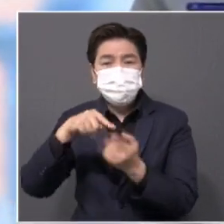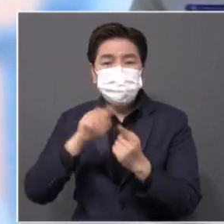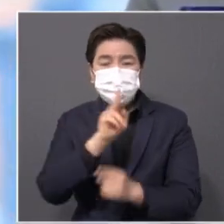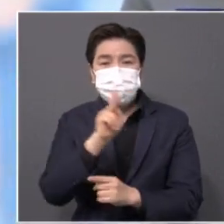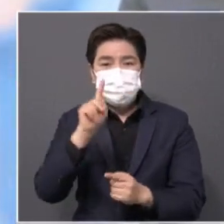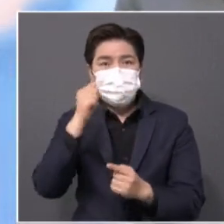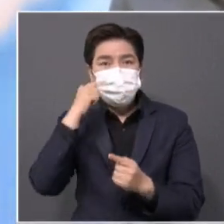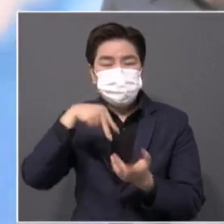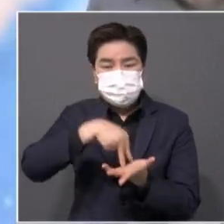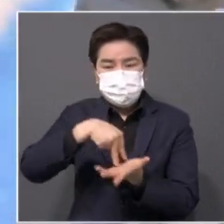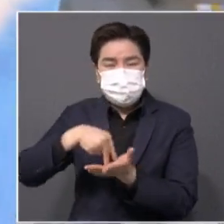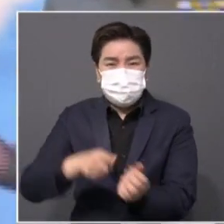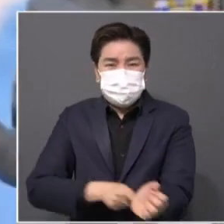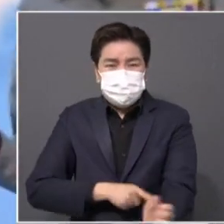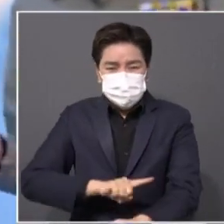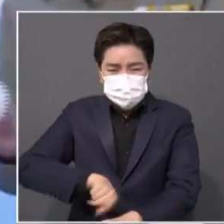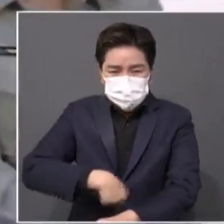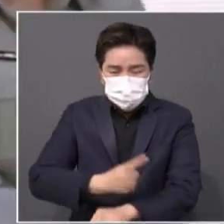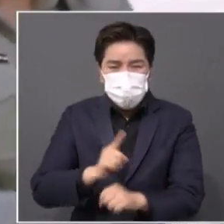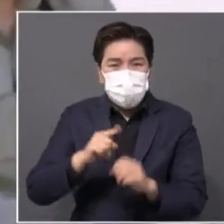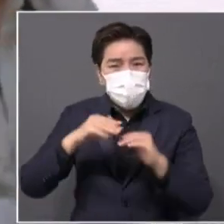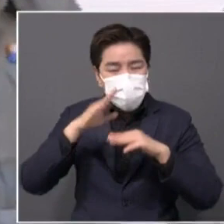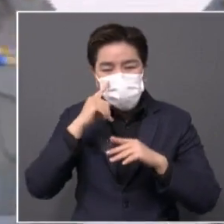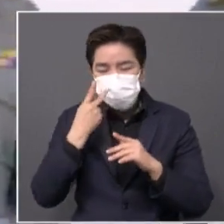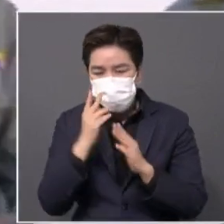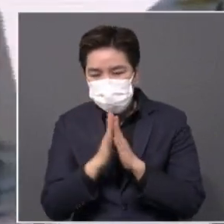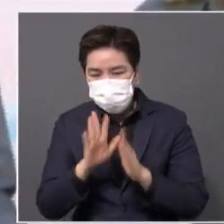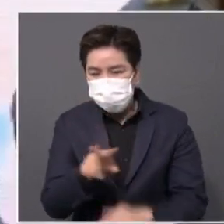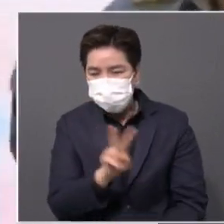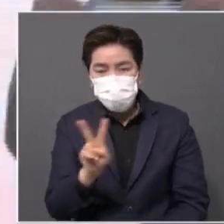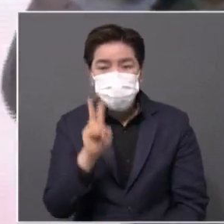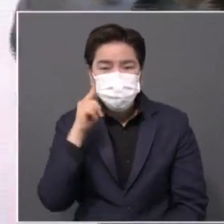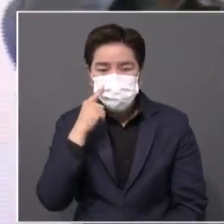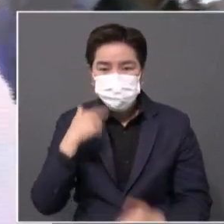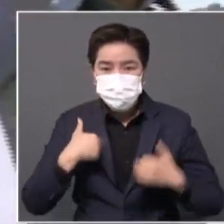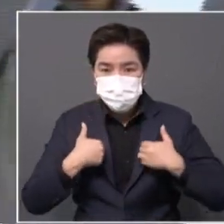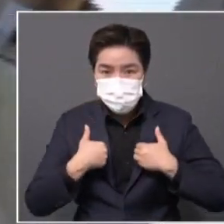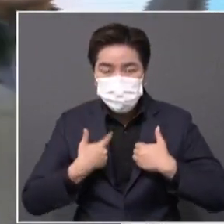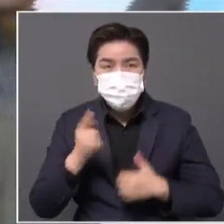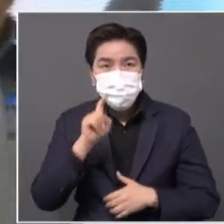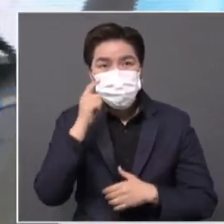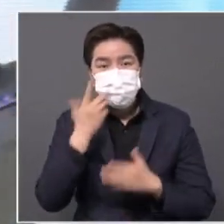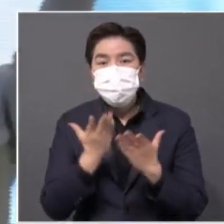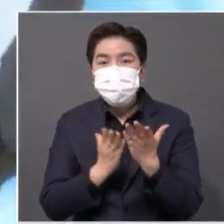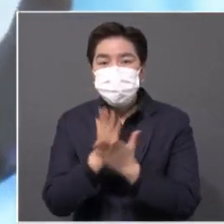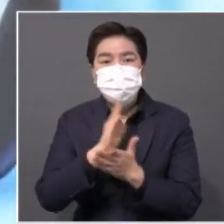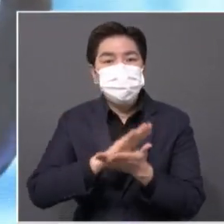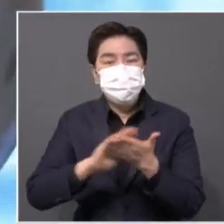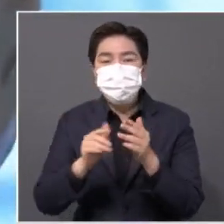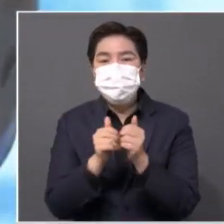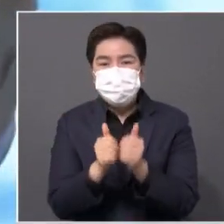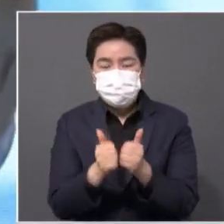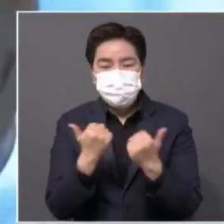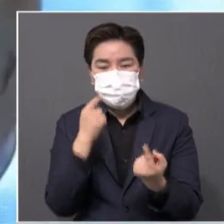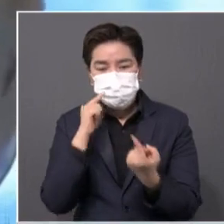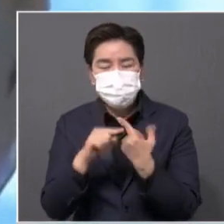กกตน่าจะเมื่อยนะยืนมากกว่า 1ชั่วโมงครับก็ลุ้นกันว่าน้องๆเนี่ยจะเหนื่อยหรือเปล่าแต่สุดท้ายบรรยากาศต่างๆก็ผ่านไป